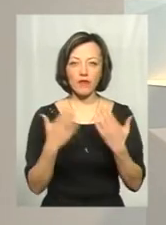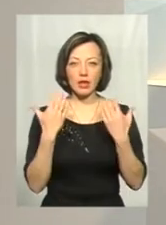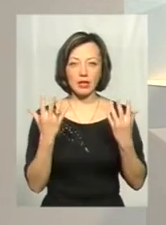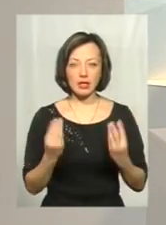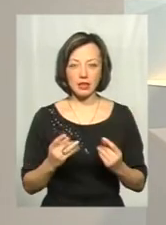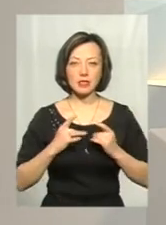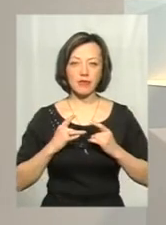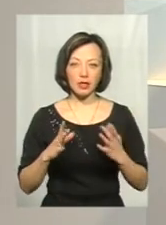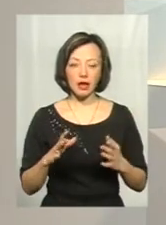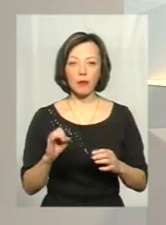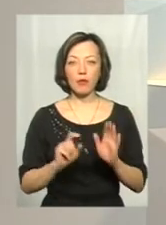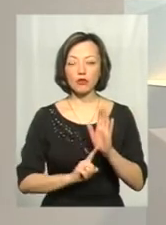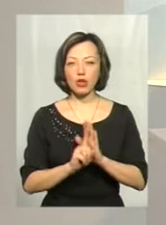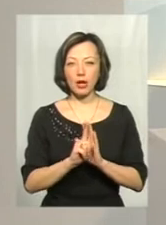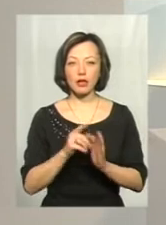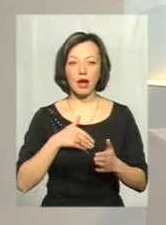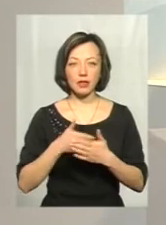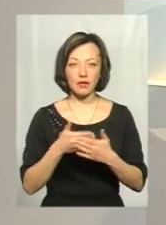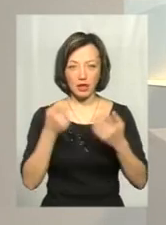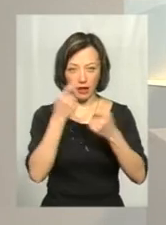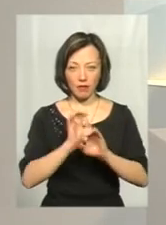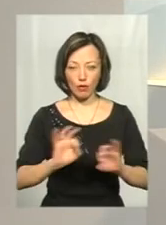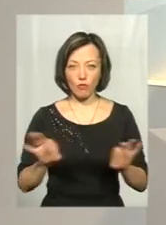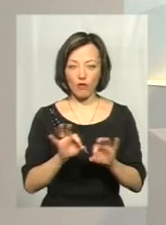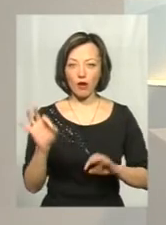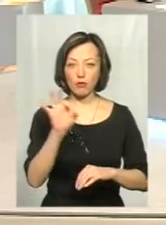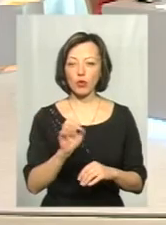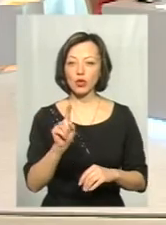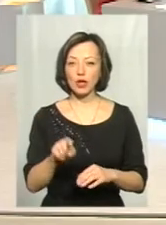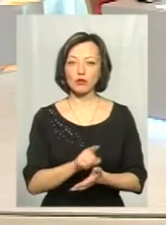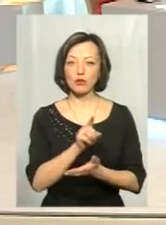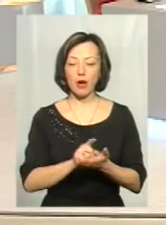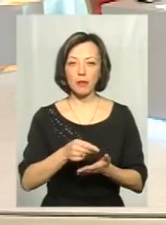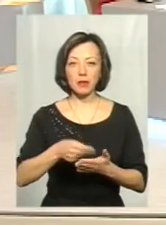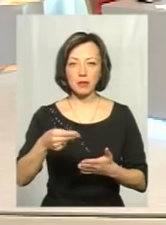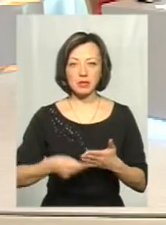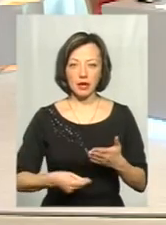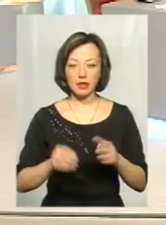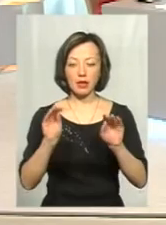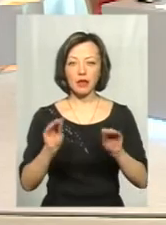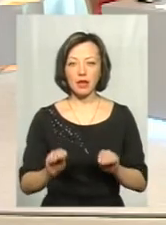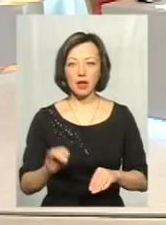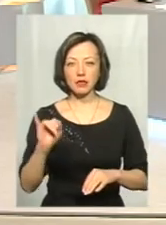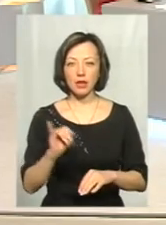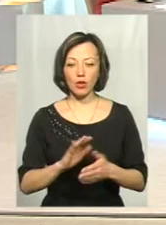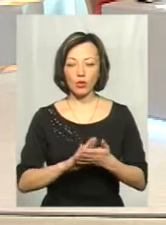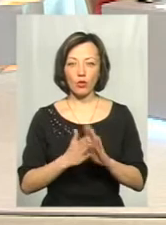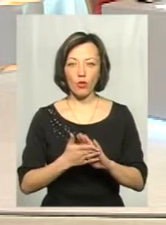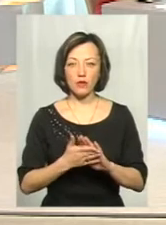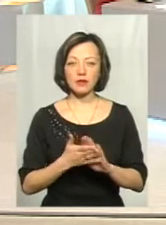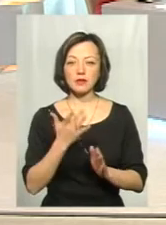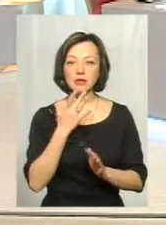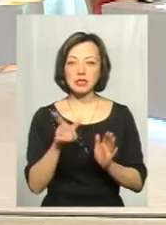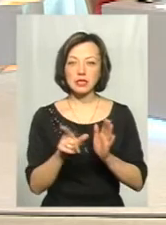та свята, почати активне інформування про те, що маємо підписати декларації та укласти договір з